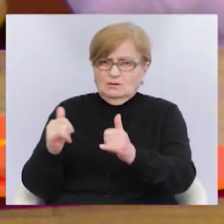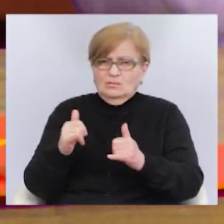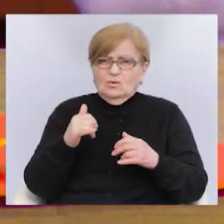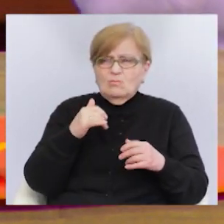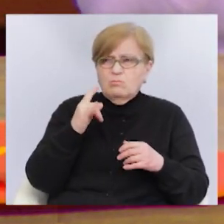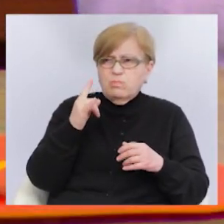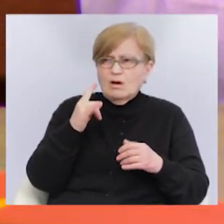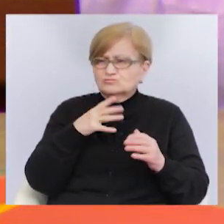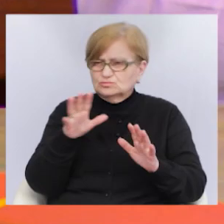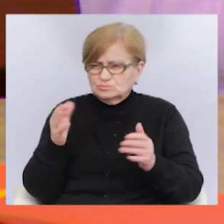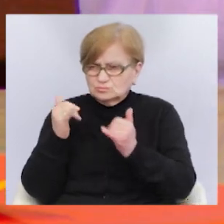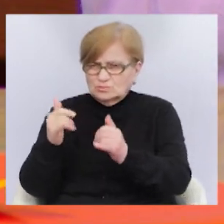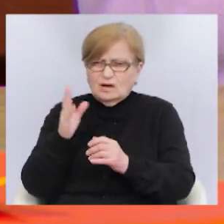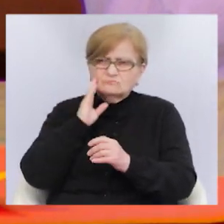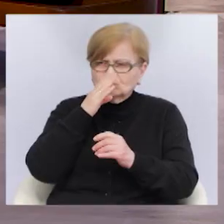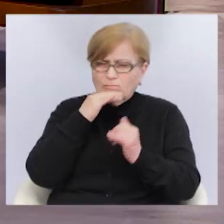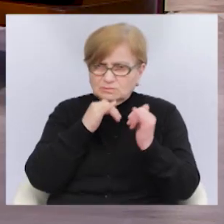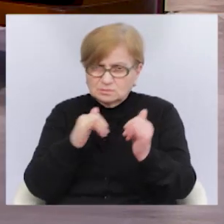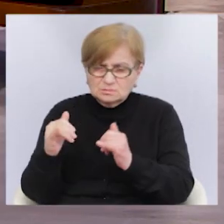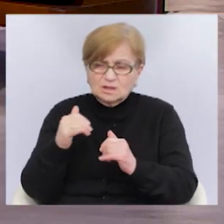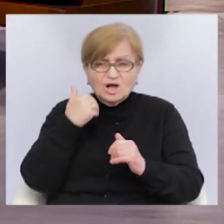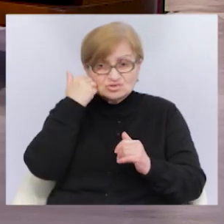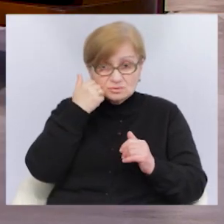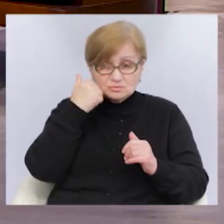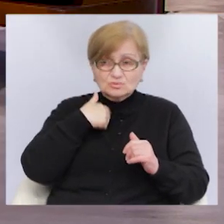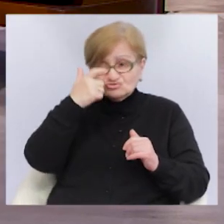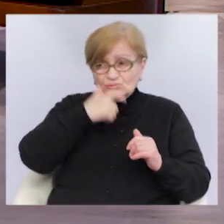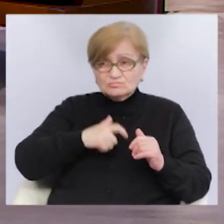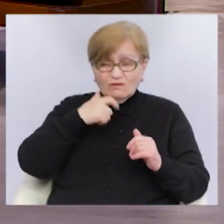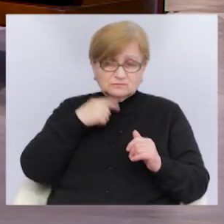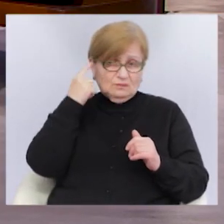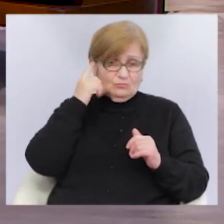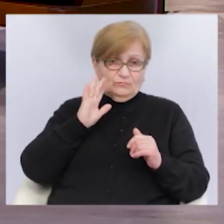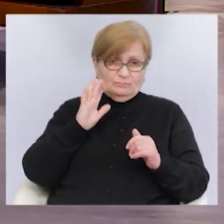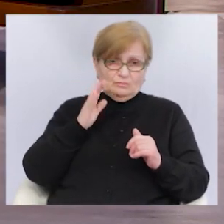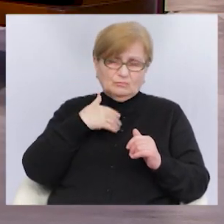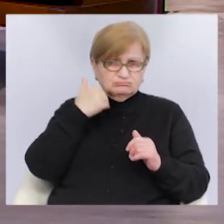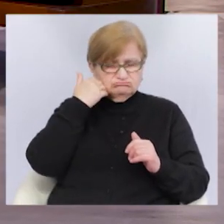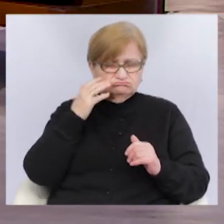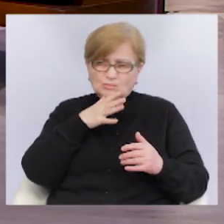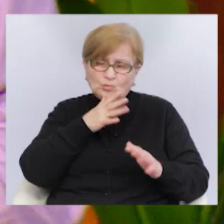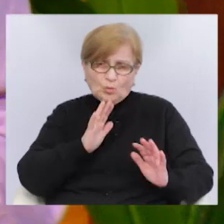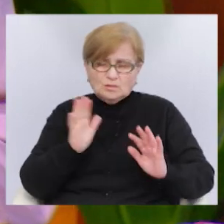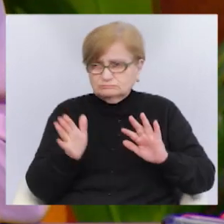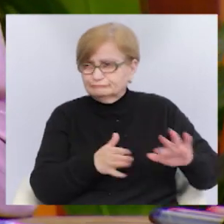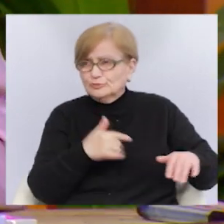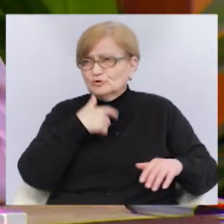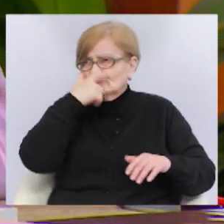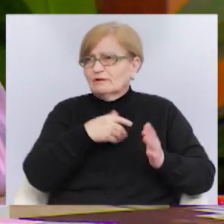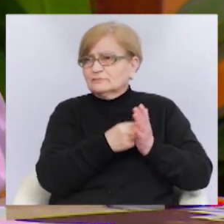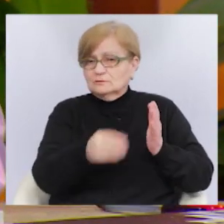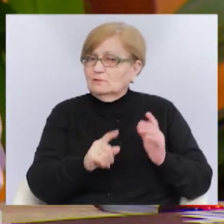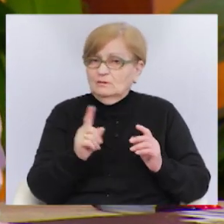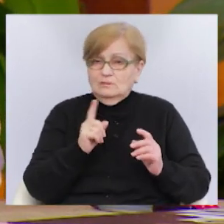კია, თუ საკუთარ თავს ოდნავ რაღაცა დროს დაუთმობთ, ხო? და მიუხედავად იმისა, რომ ნამდვილად ყველანი